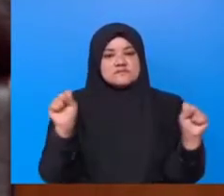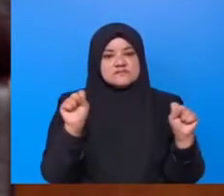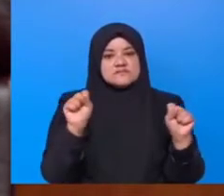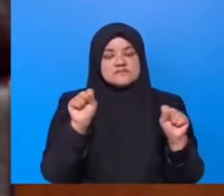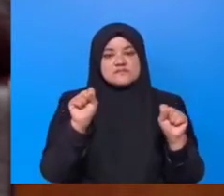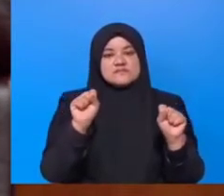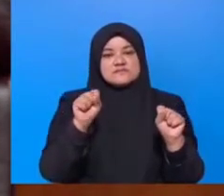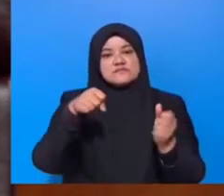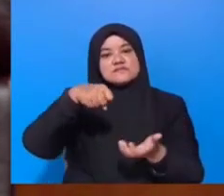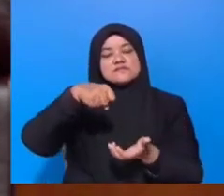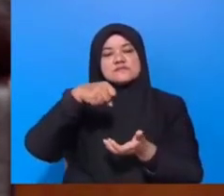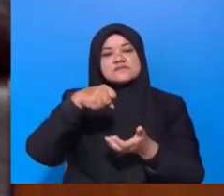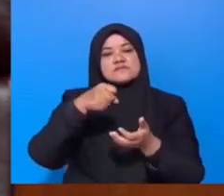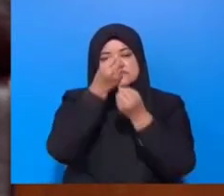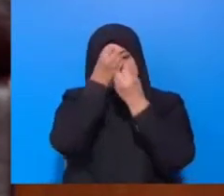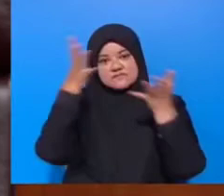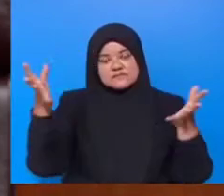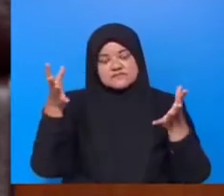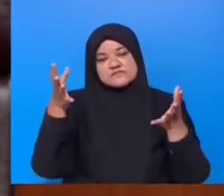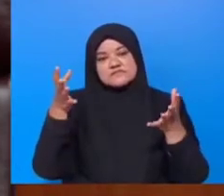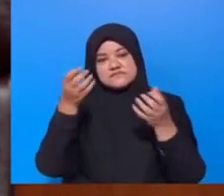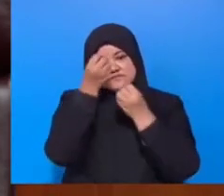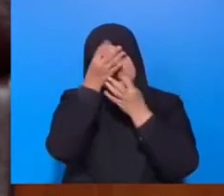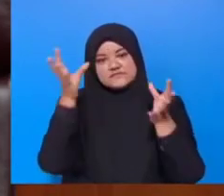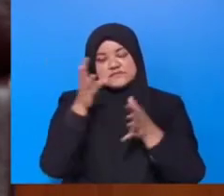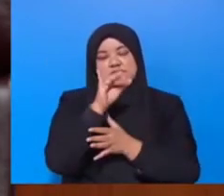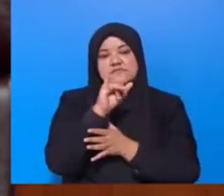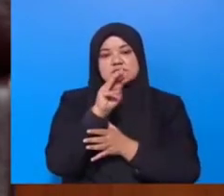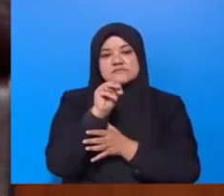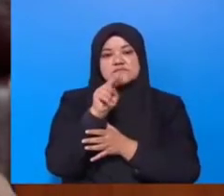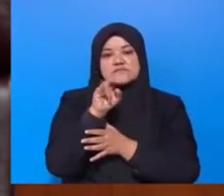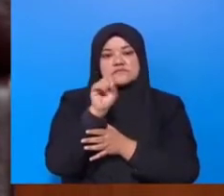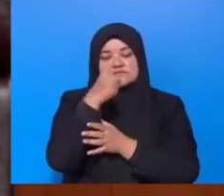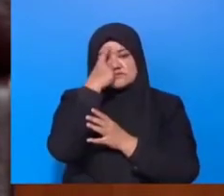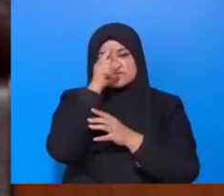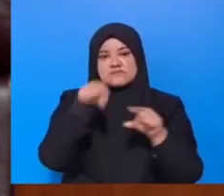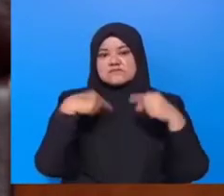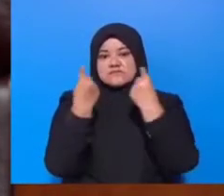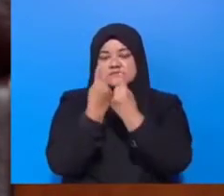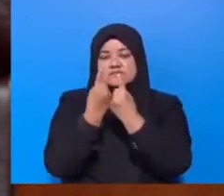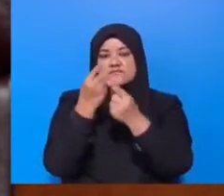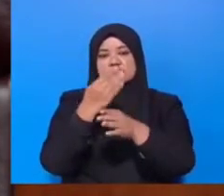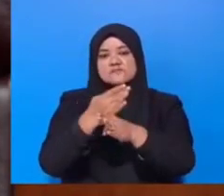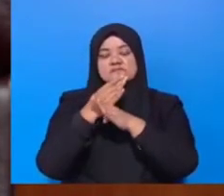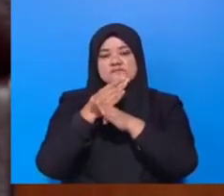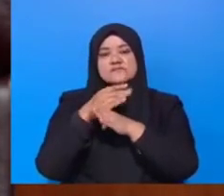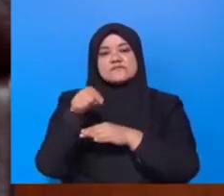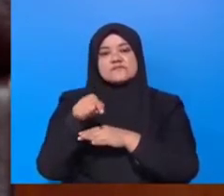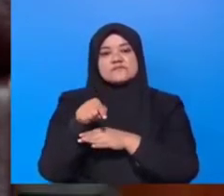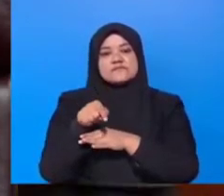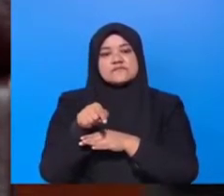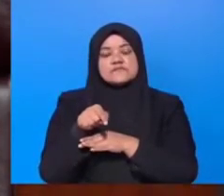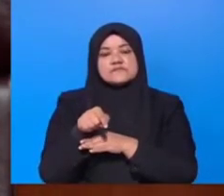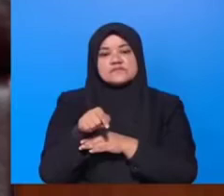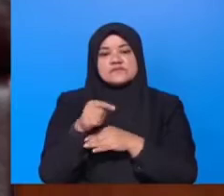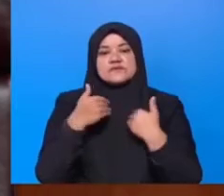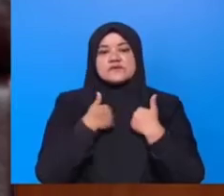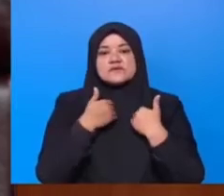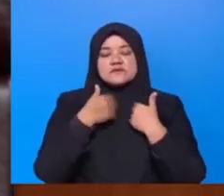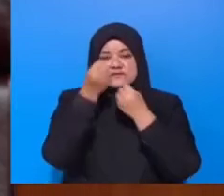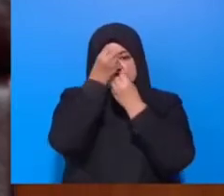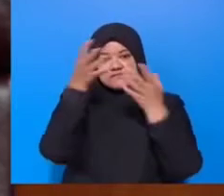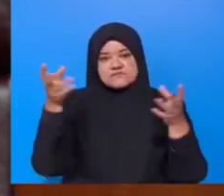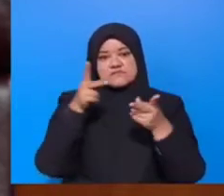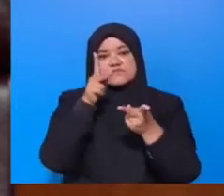menyediakan kid in four komunikasi the imunisasi untuk golongan reputasi yang mengarungi